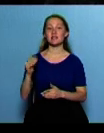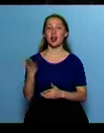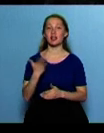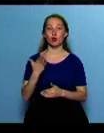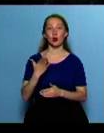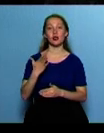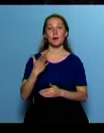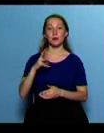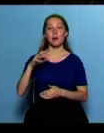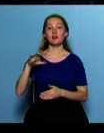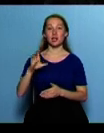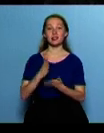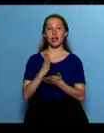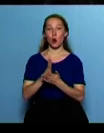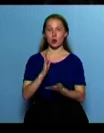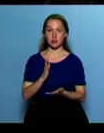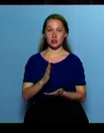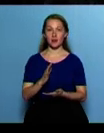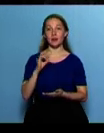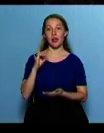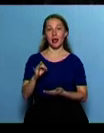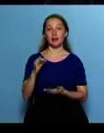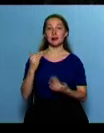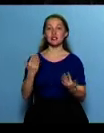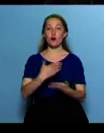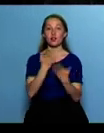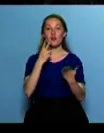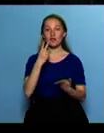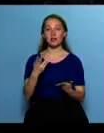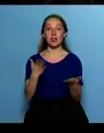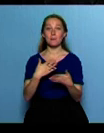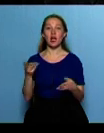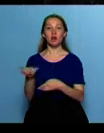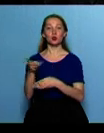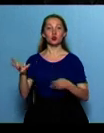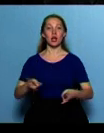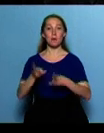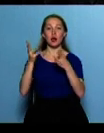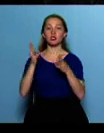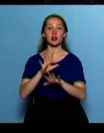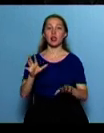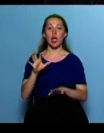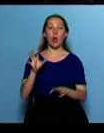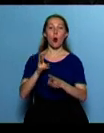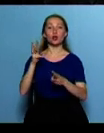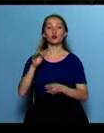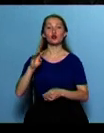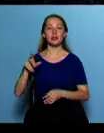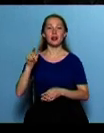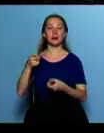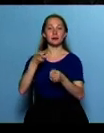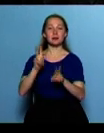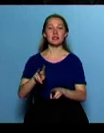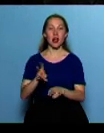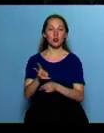вооружении в МЧС России находятся. И сегодня вы видели, мы тушили пожар уже не огнетушителем, а ранцевым огнетушителем,